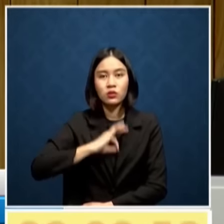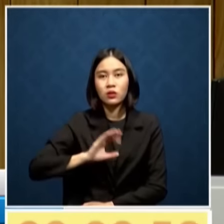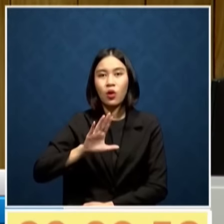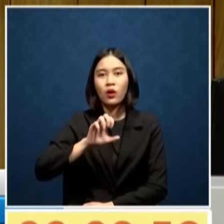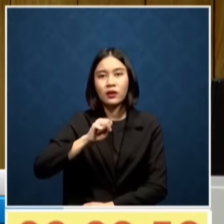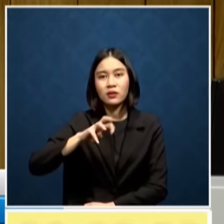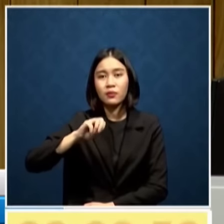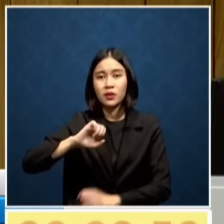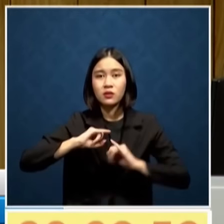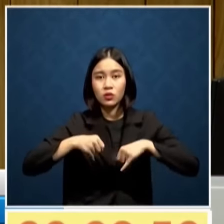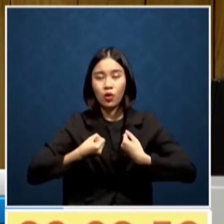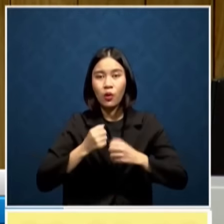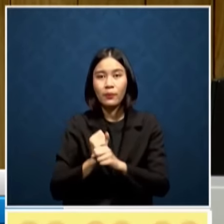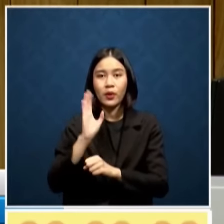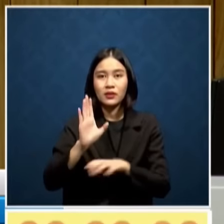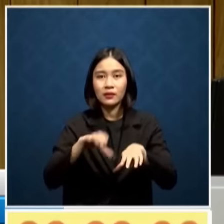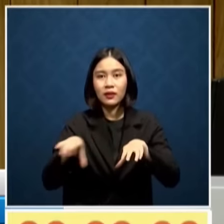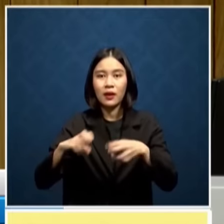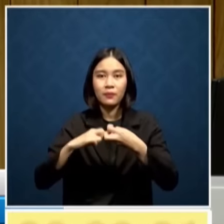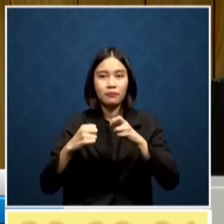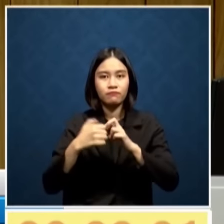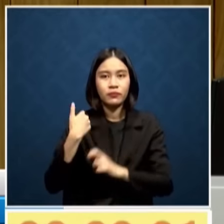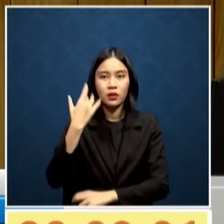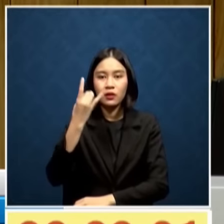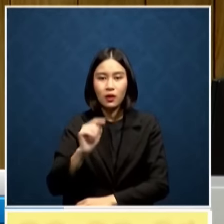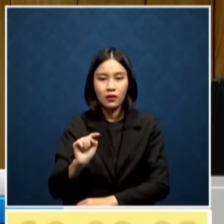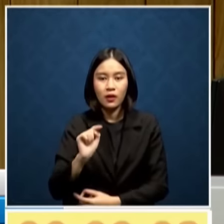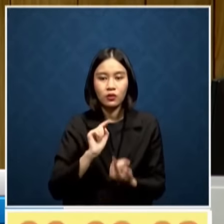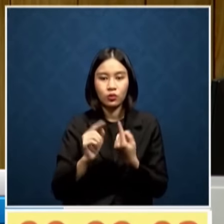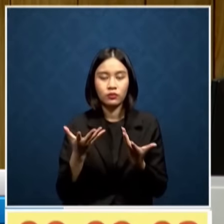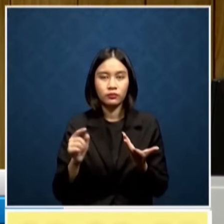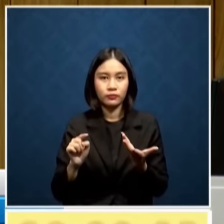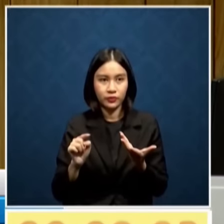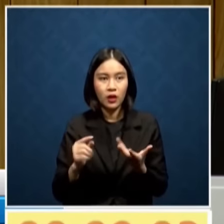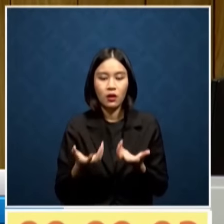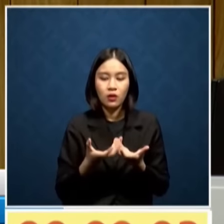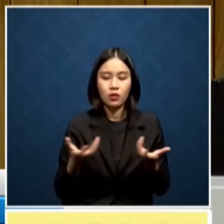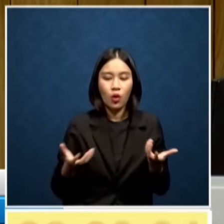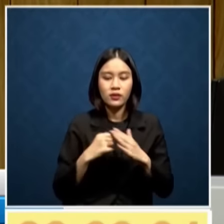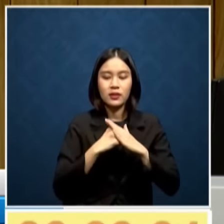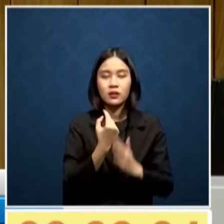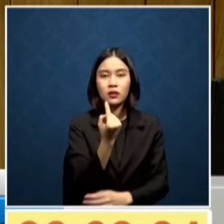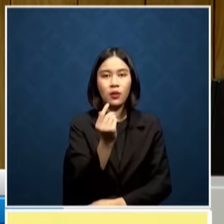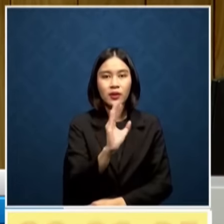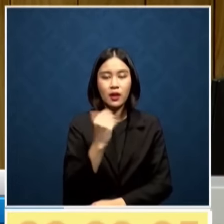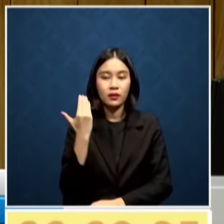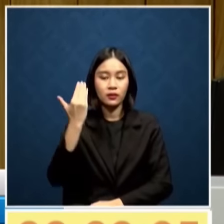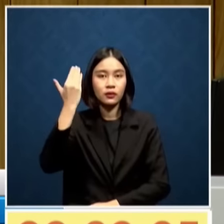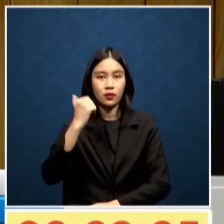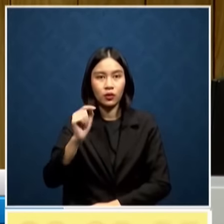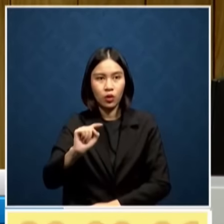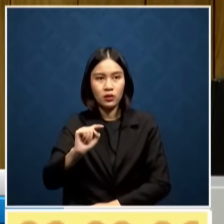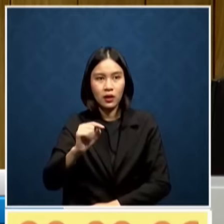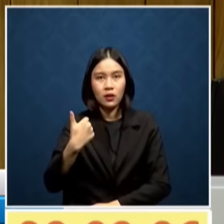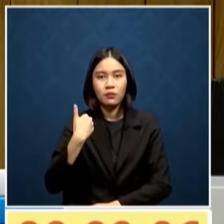า SME รู้สึกยังไงปัญหาของ SME เนี่ยมันไม่ใช่เฉพาะแค่สินค้าจีนนะครับแต่เดิมเนี่ย